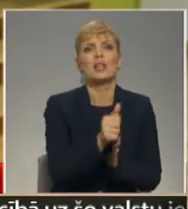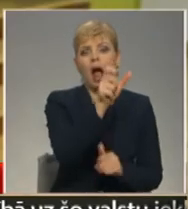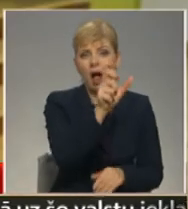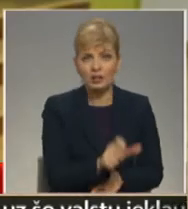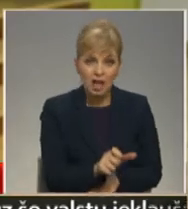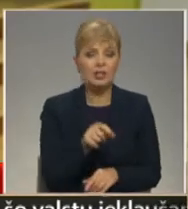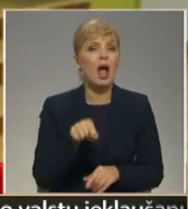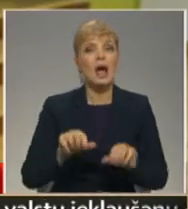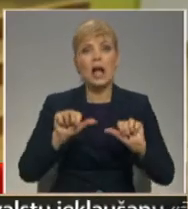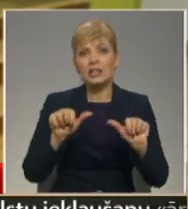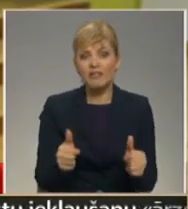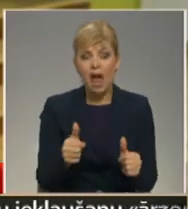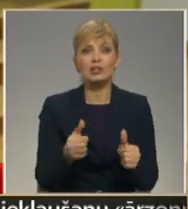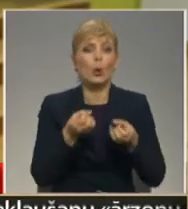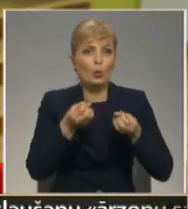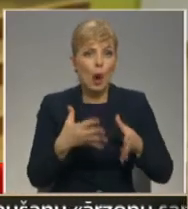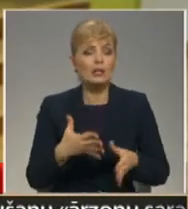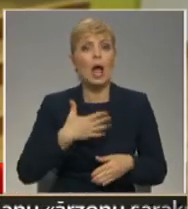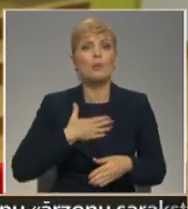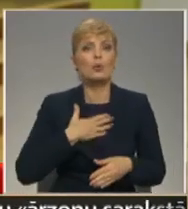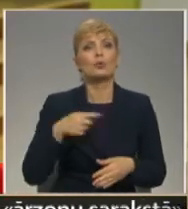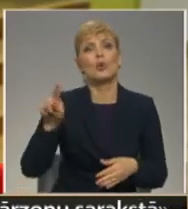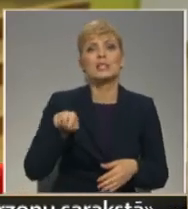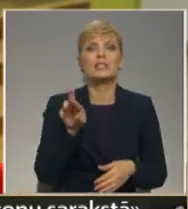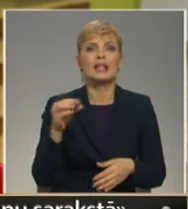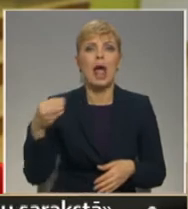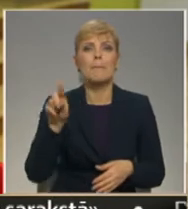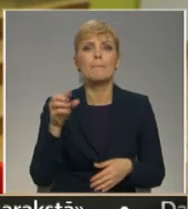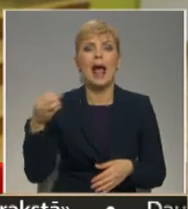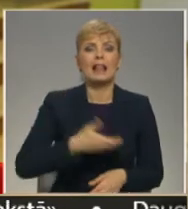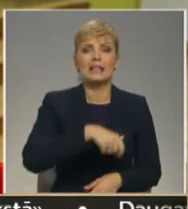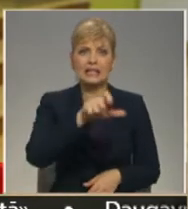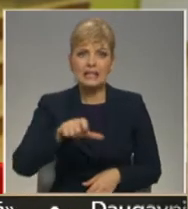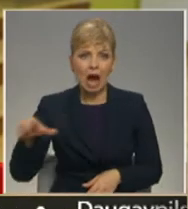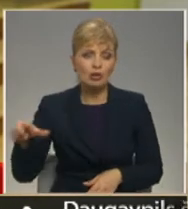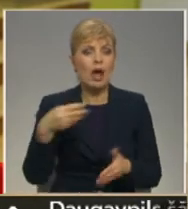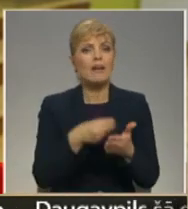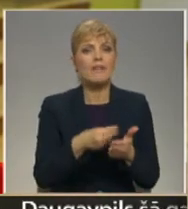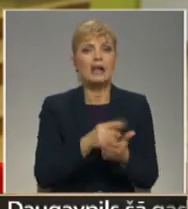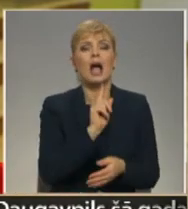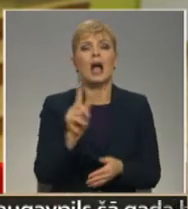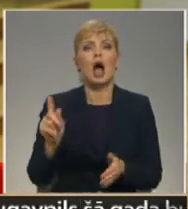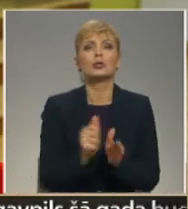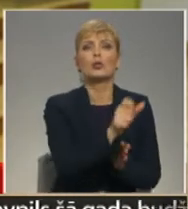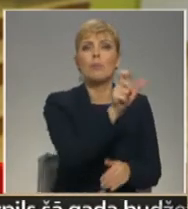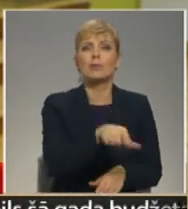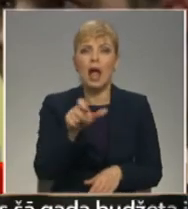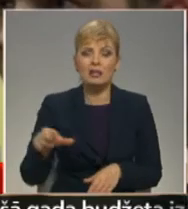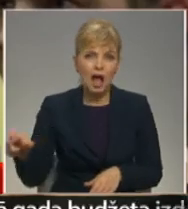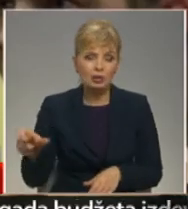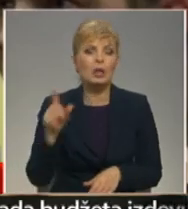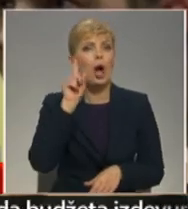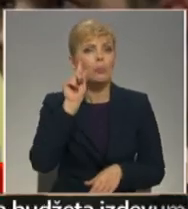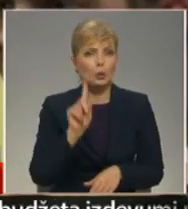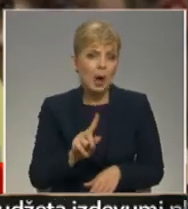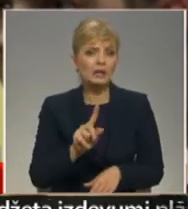veids, kā mēs varējām noskaidrot, kā mūsu Snēpeles iedzīvotāji vērtē katru no pretendentiem, un skaidrs, ka pretendentiem